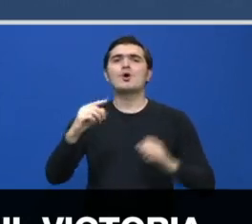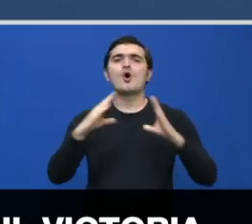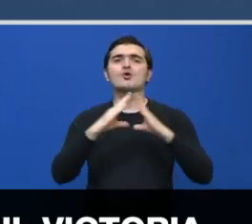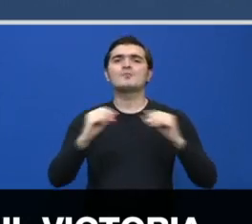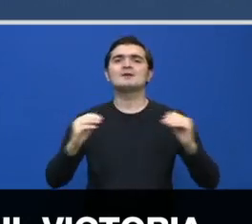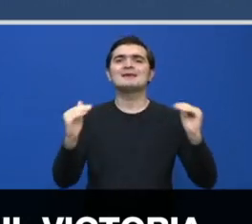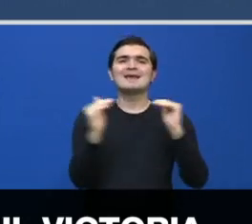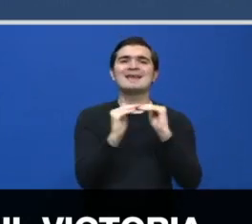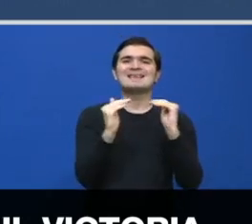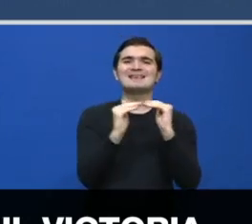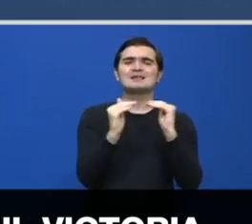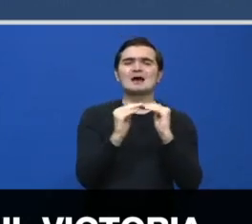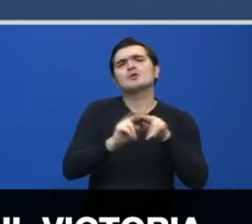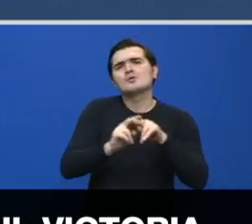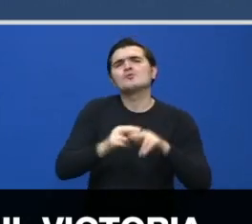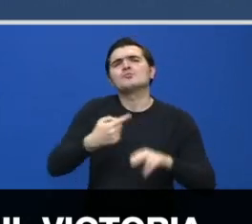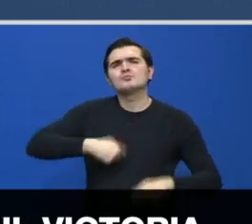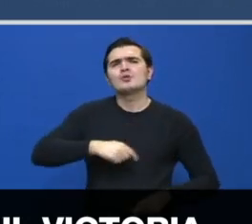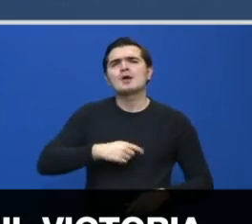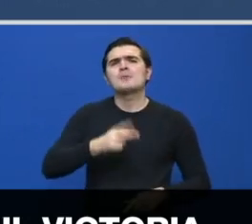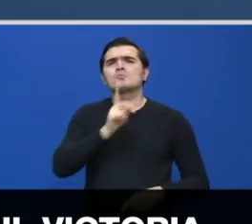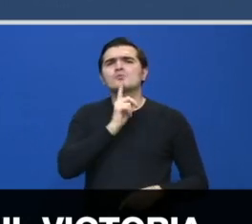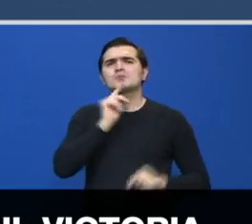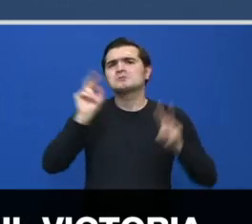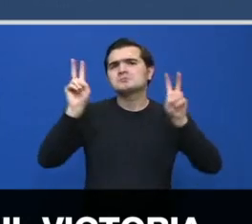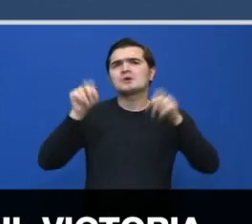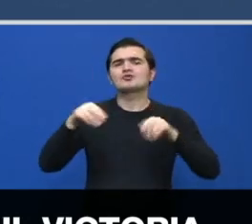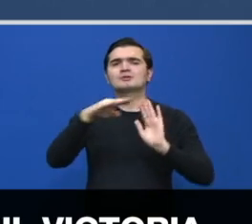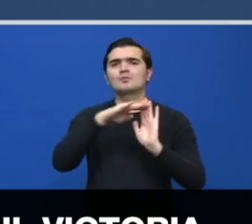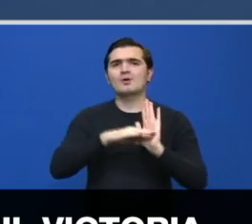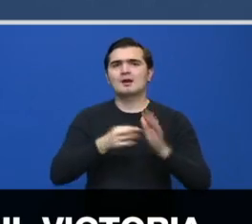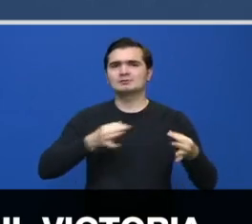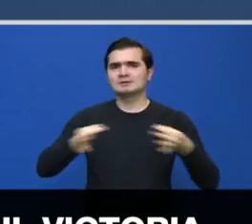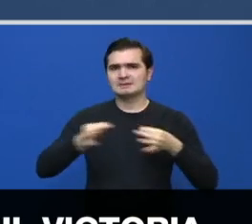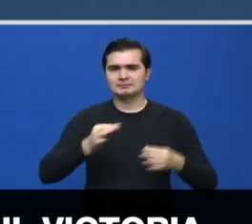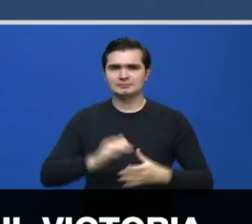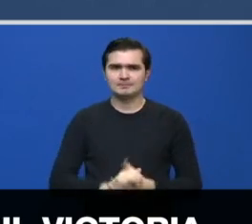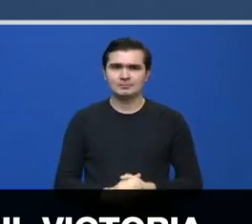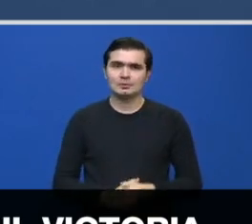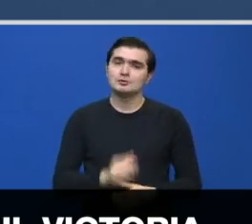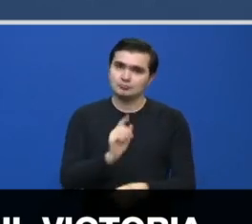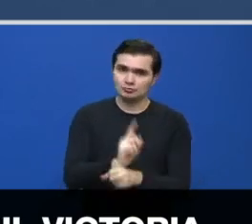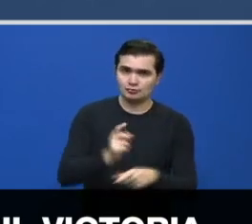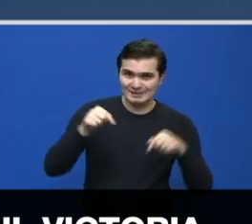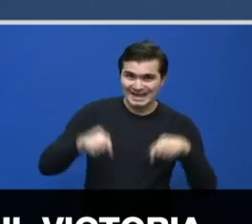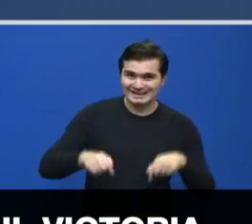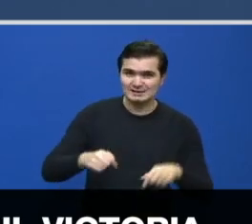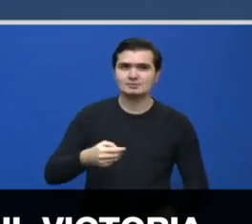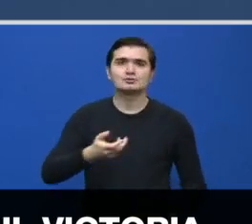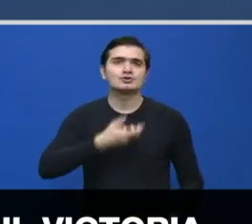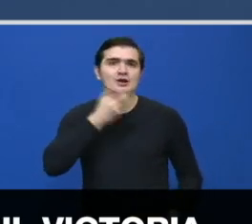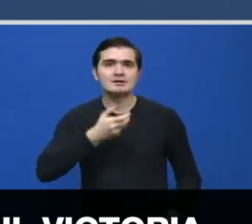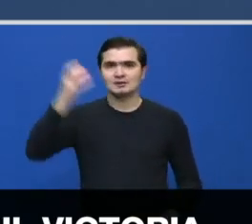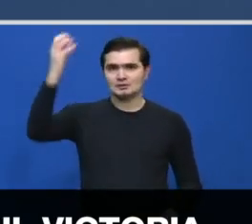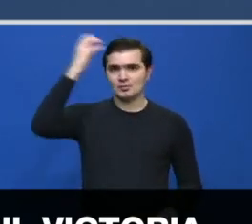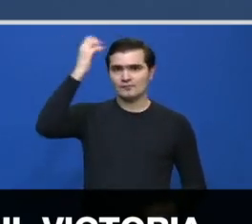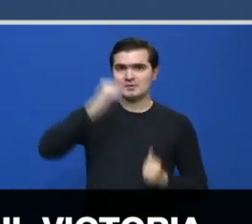am intitulat generic acest program, această strategie. Tot astăzi, în ședința de guvern,